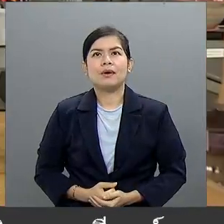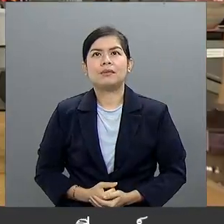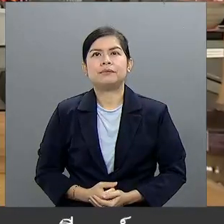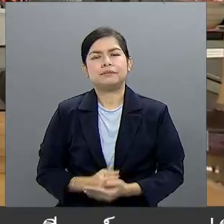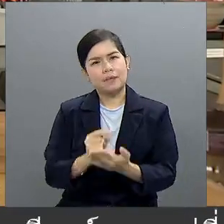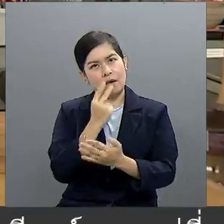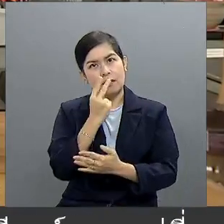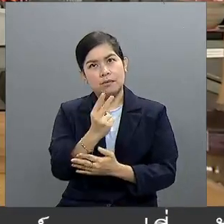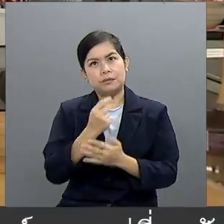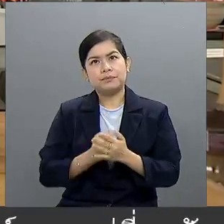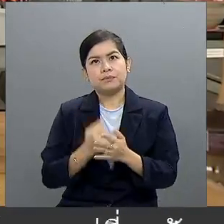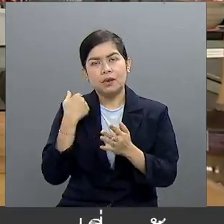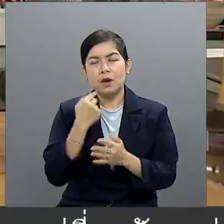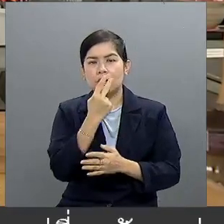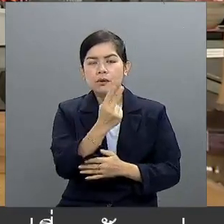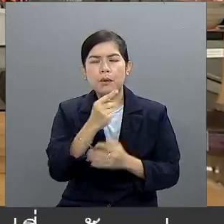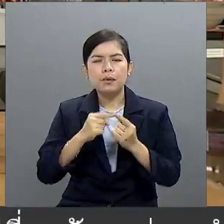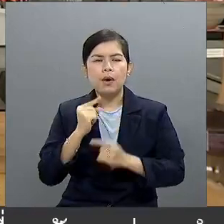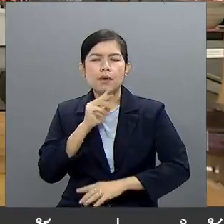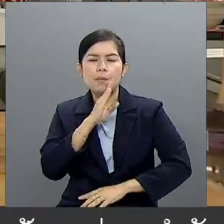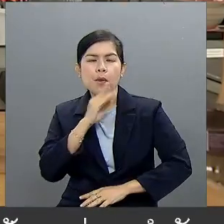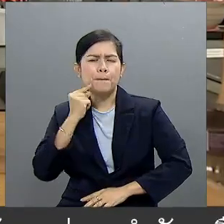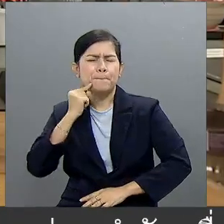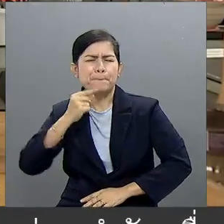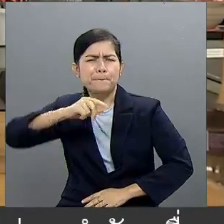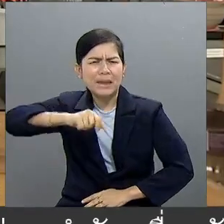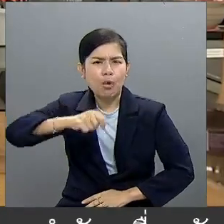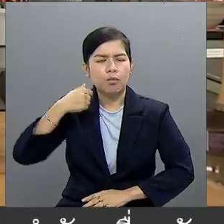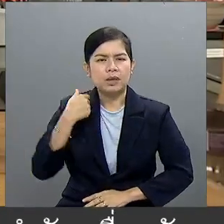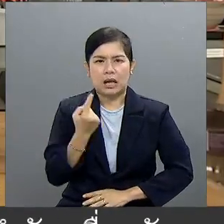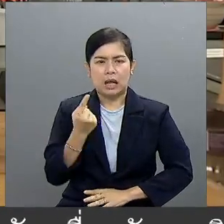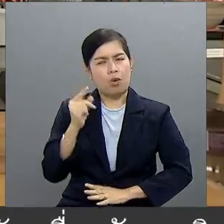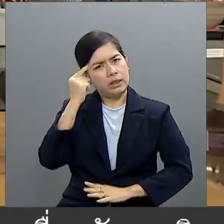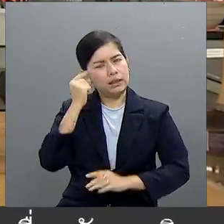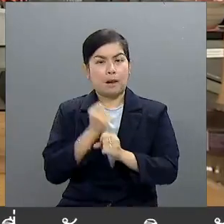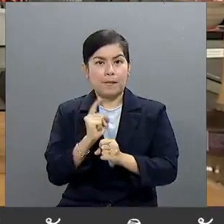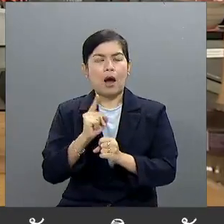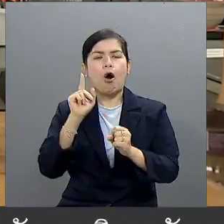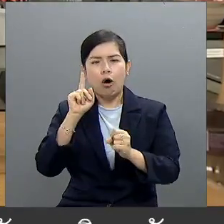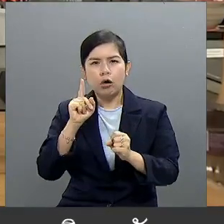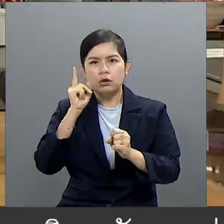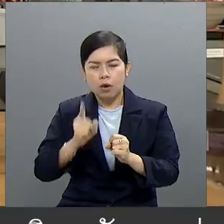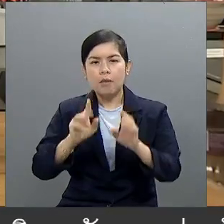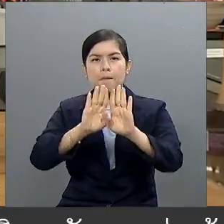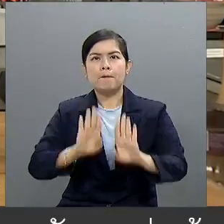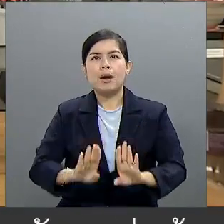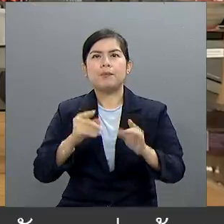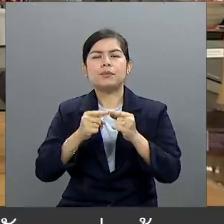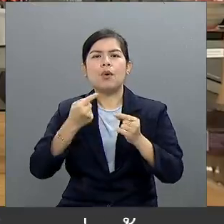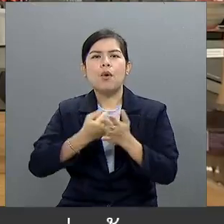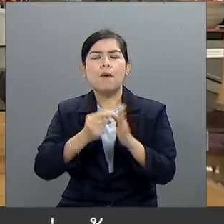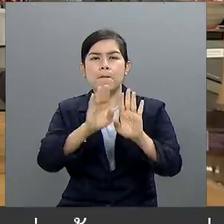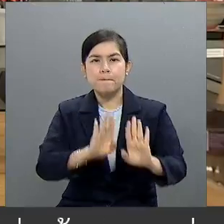ามีแค่รสเปรี้ยวอย่างเดียวเราจะทำให้เต้าคั่วอร่อยได้อย่างไรเราต้องทำน้ำจิ้มค่ะน้ำจิ้มอันนี้นะคะจะมีอยู่2แบบค่ะ